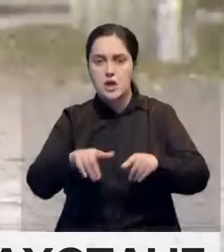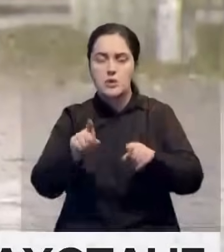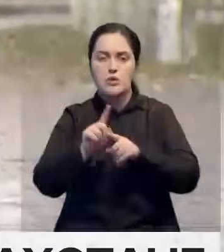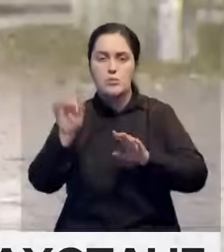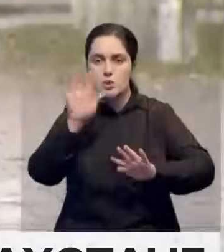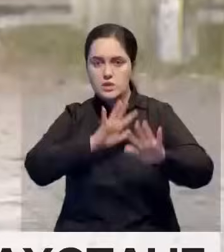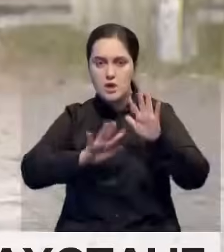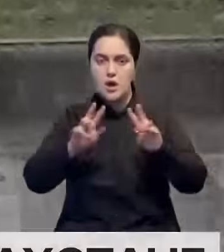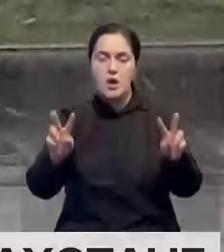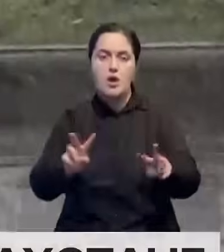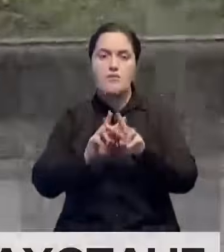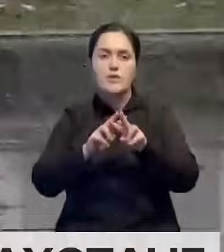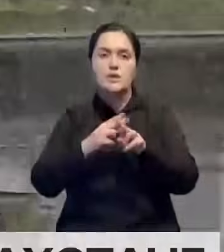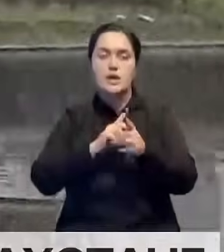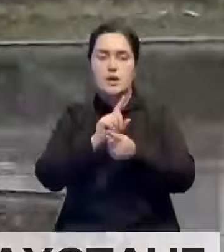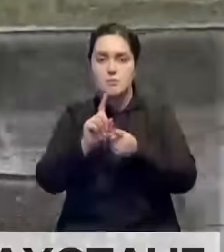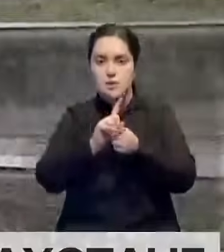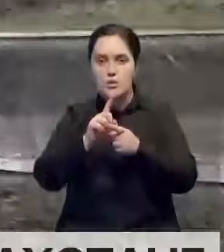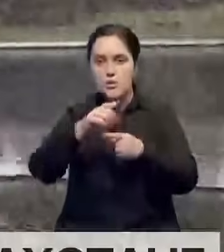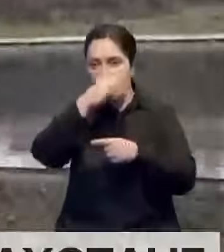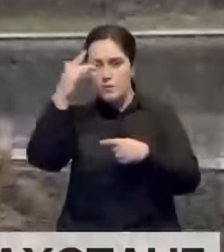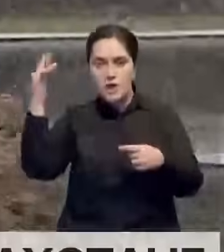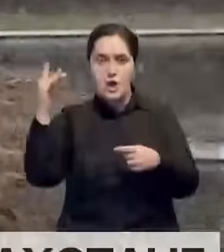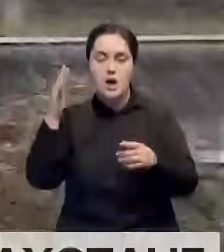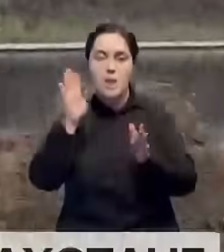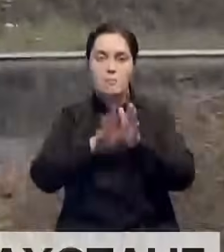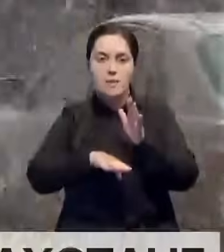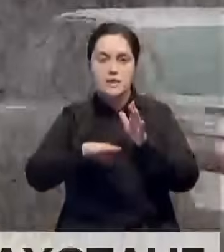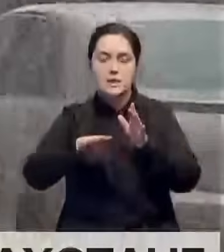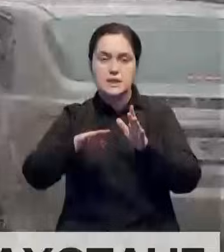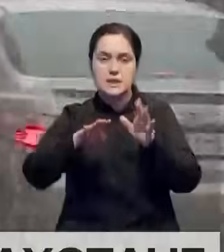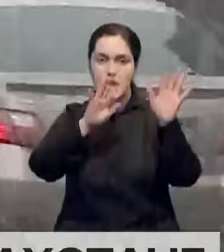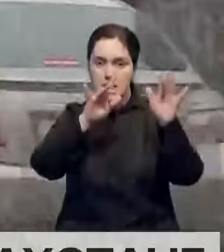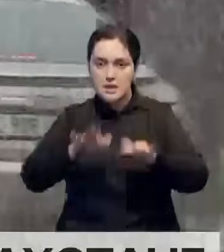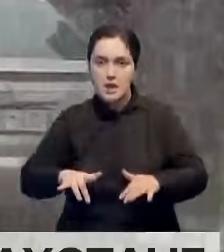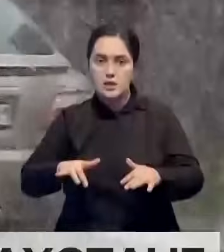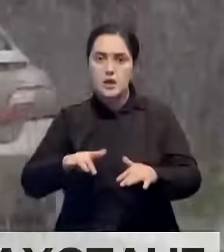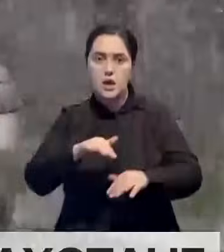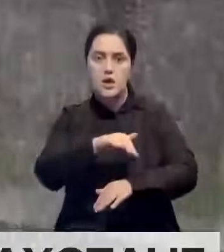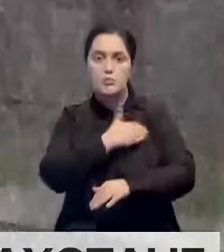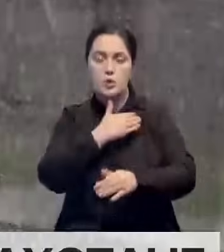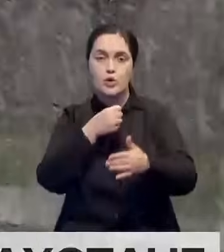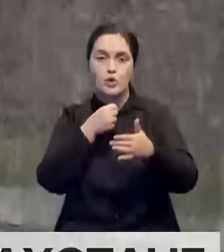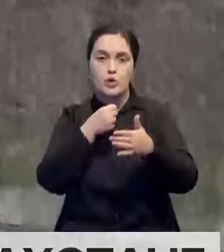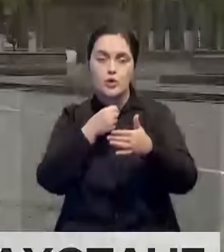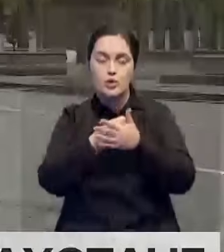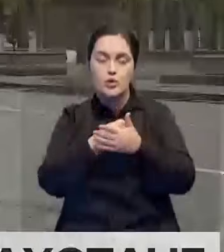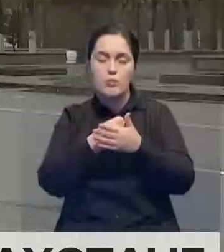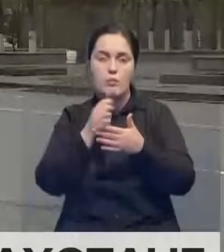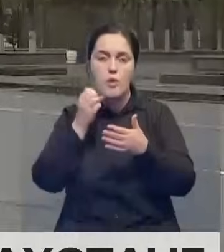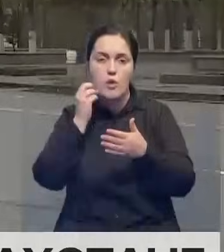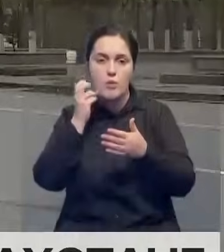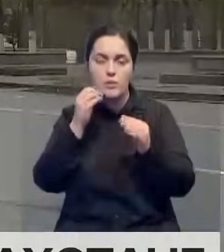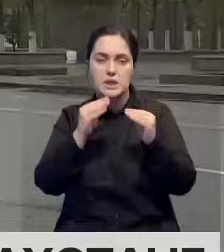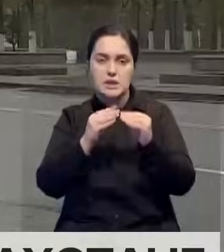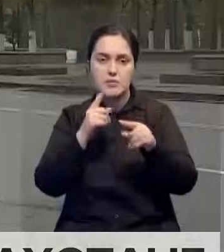местами снег. Также ожидается туман. В Астане переменная облачность без осадков. Температура воздуха днем до 10 градусов тепла.